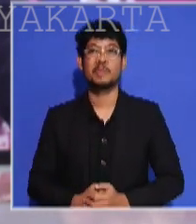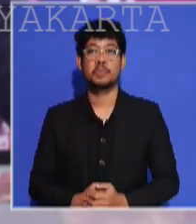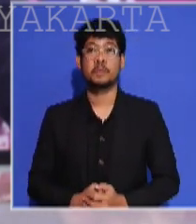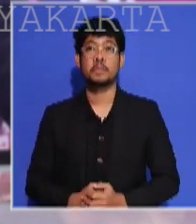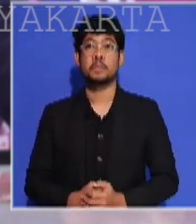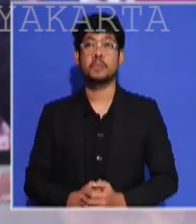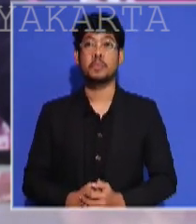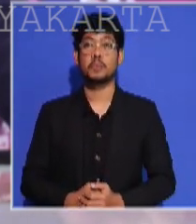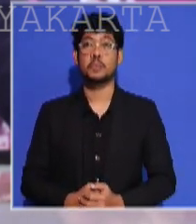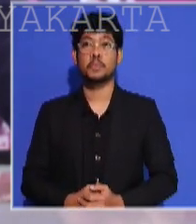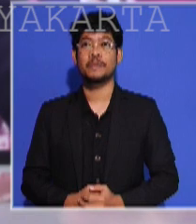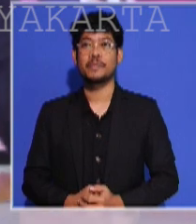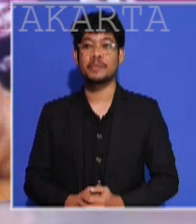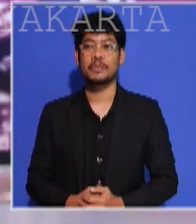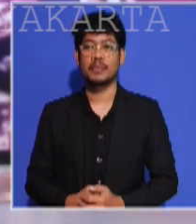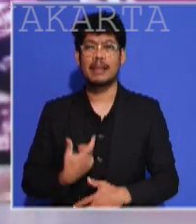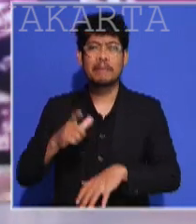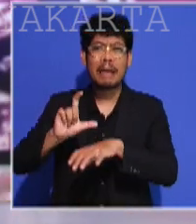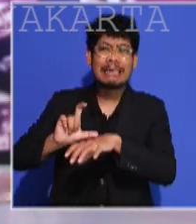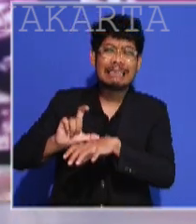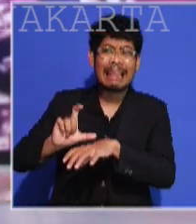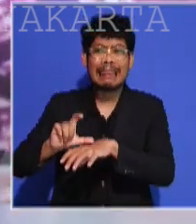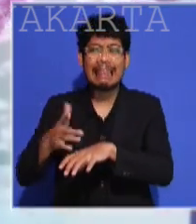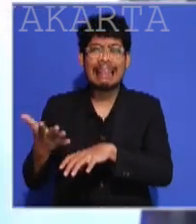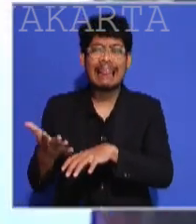Kabupaten Magelang tiba di masjid kampung untuk